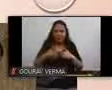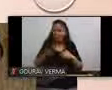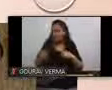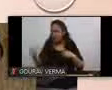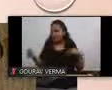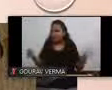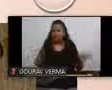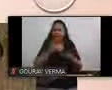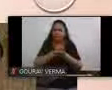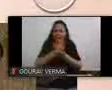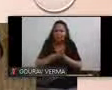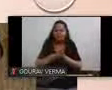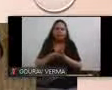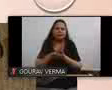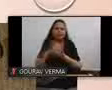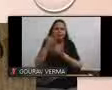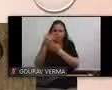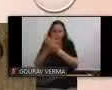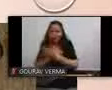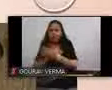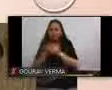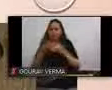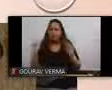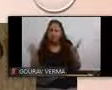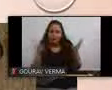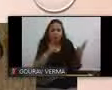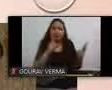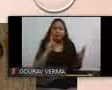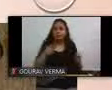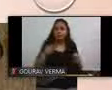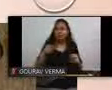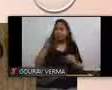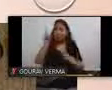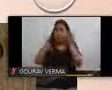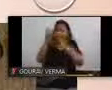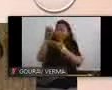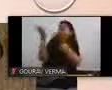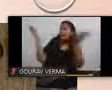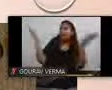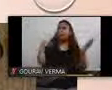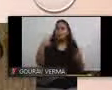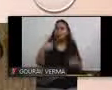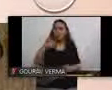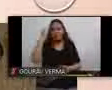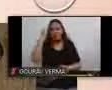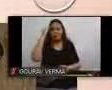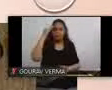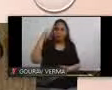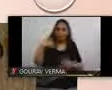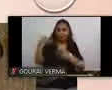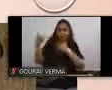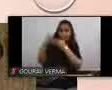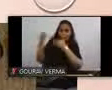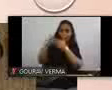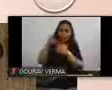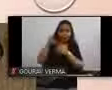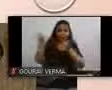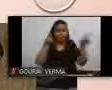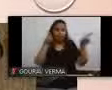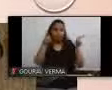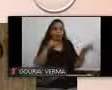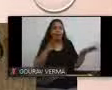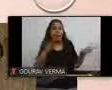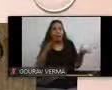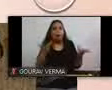में, चीजों में इंटरेस्ट होना चाहिए. एक बच्चा जिसको न दिखता है न सुनाई देता है,